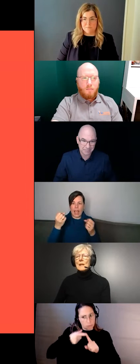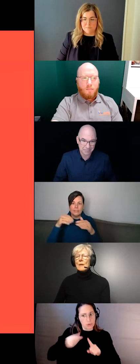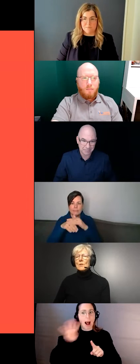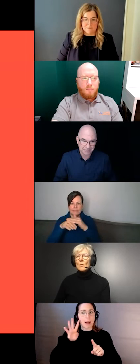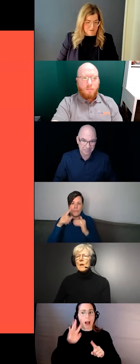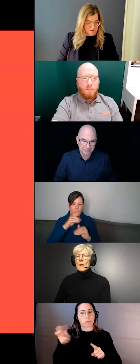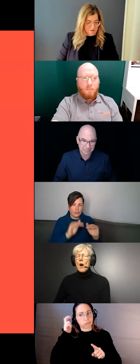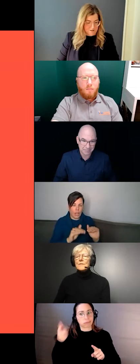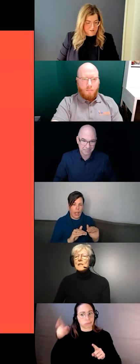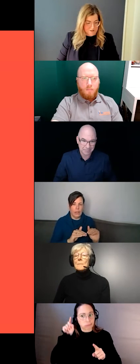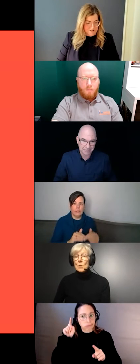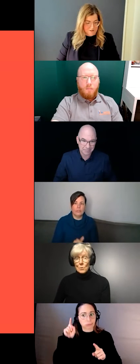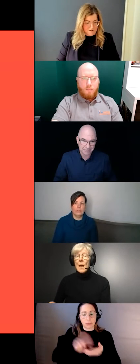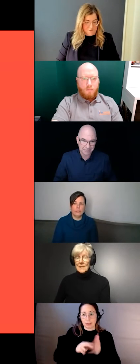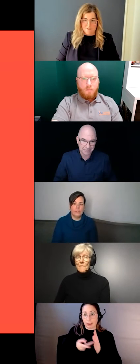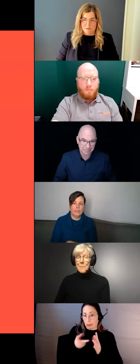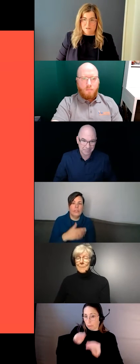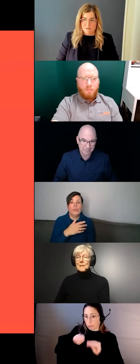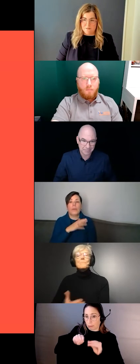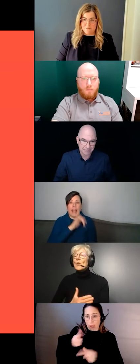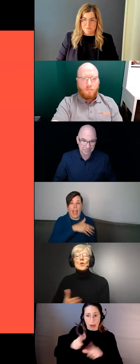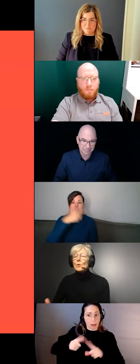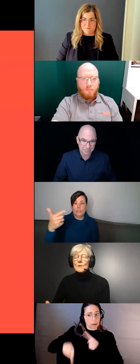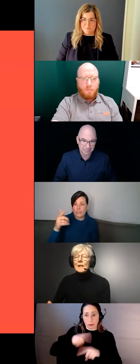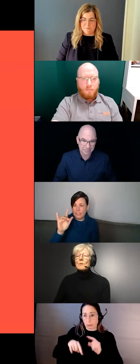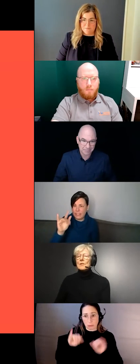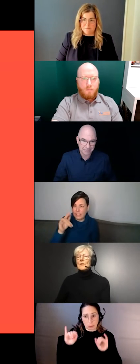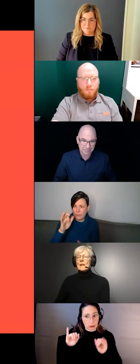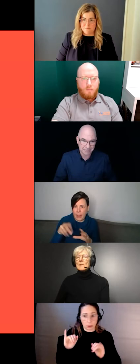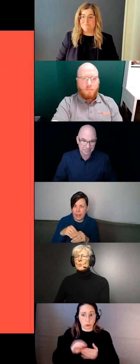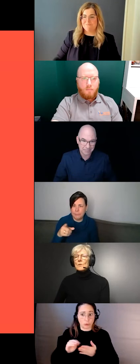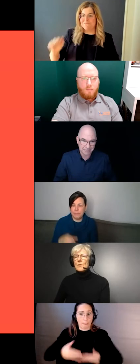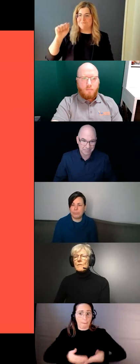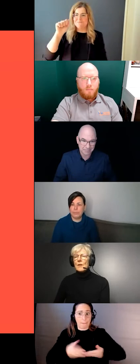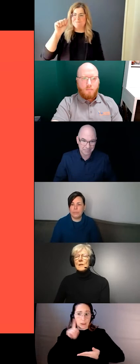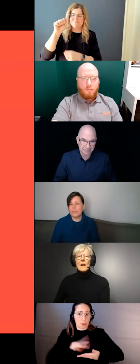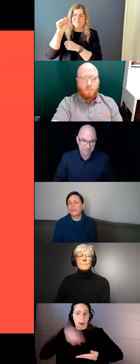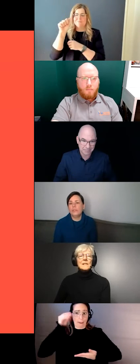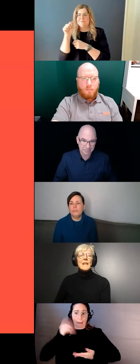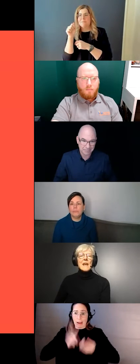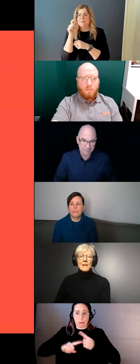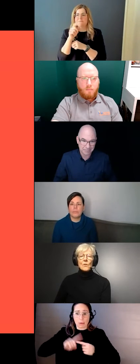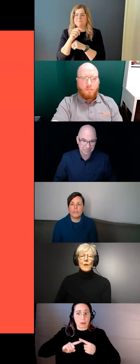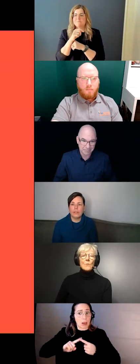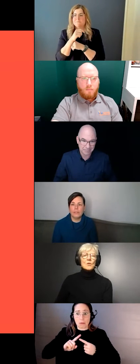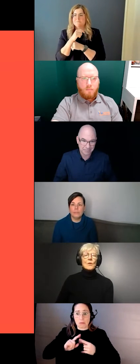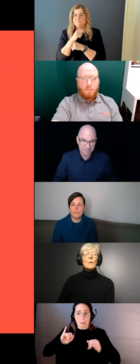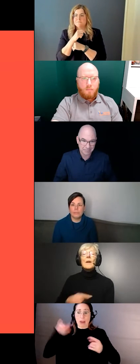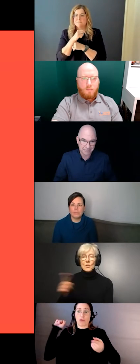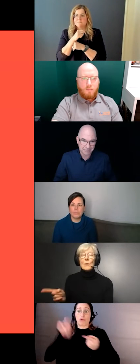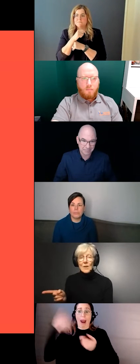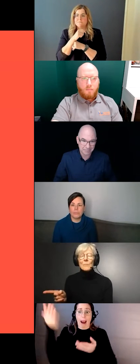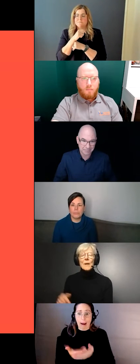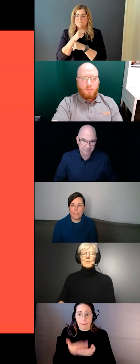systèmes pour entendre l'élève. Et donc, on ne les apprend pas le langage des signes. Et souvent, ces bébés sourds n'apprennent pas le langage